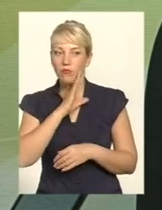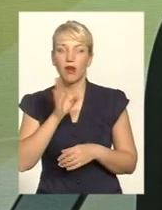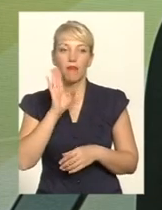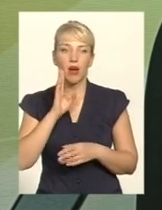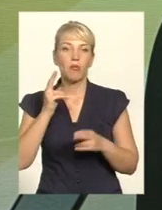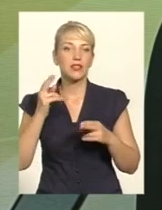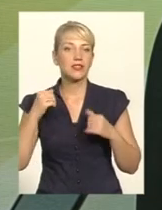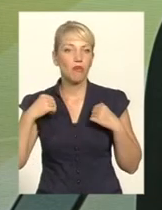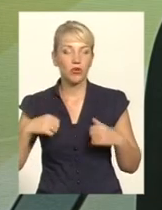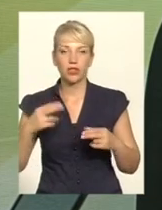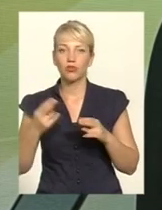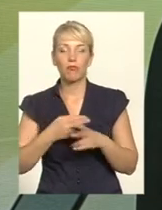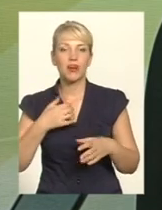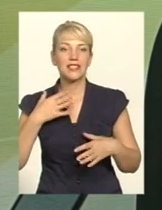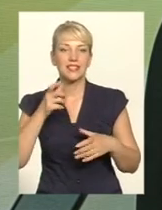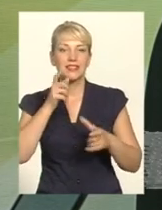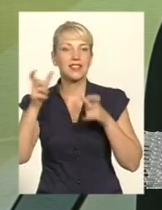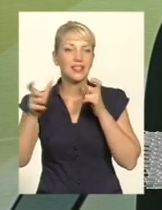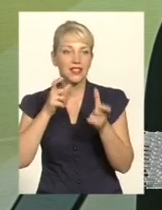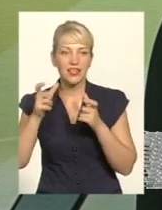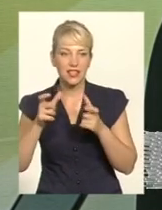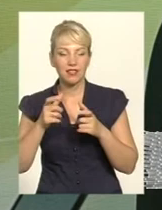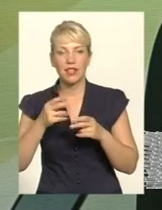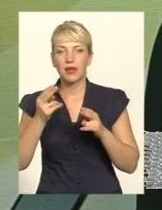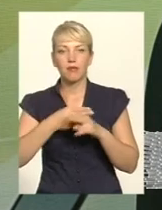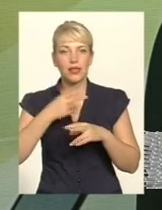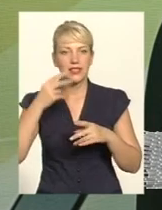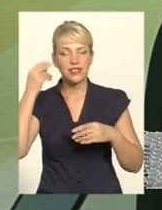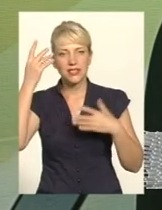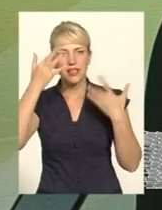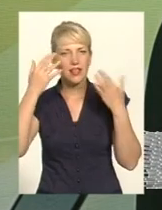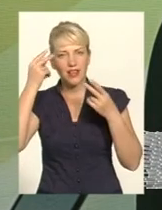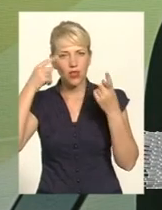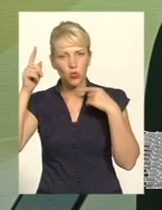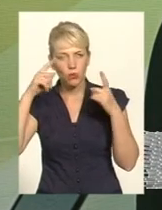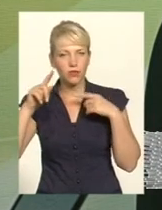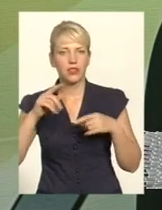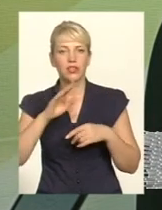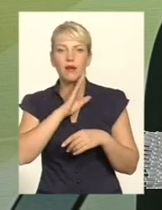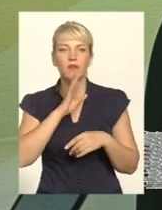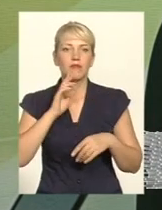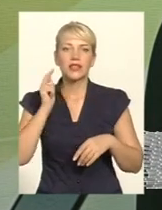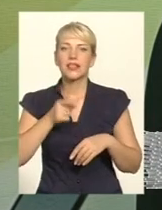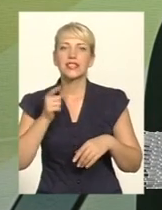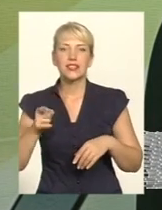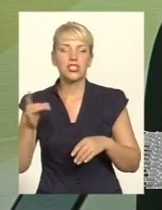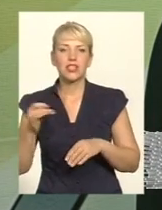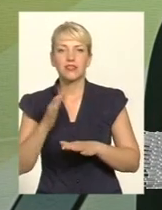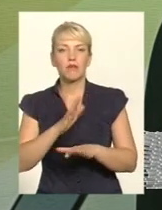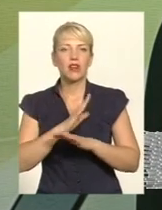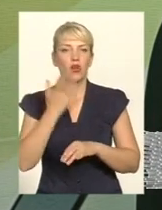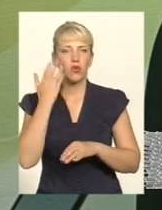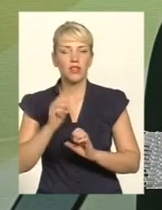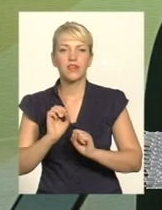без надриву, без істерик, без якихось надумувань, бо мама тисячу разів вмирає, коли вона віддає цю дитину батькові,